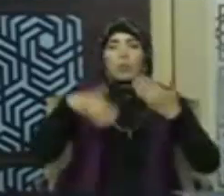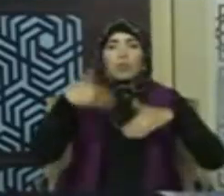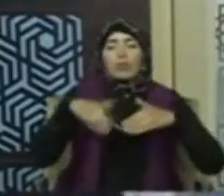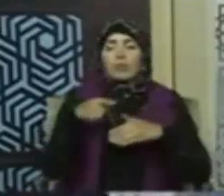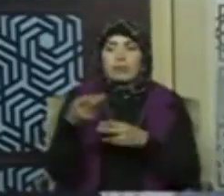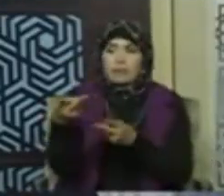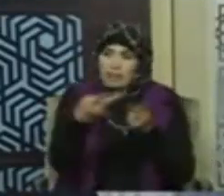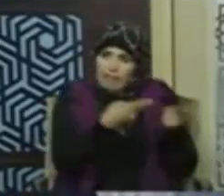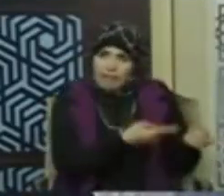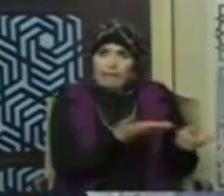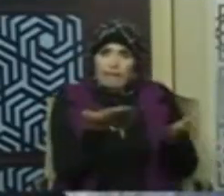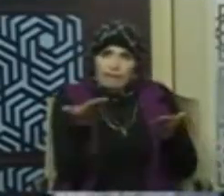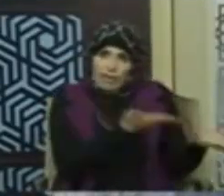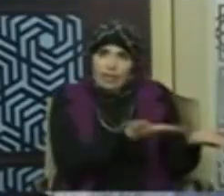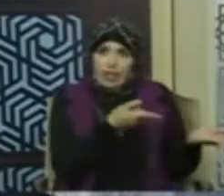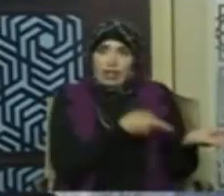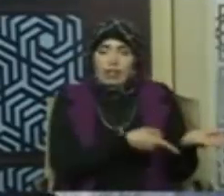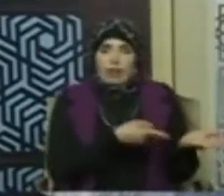الخاصة.